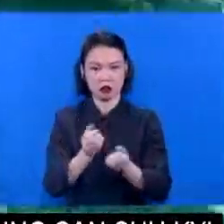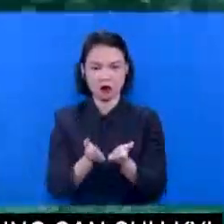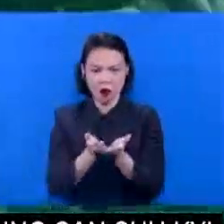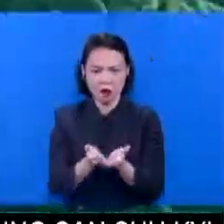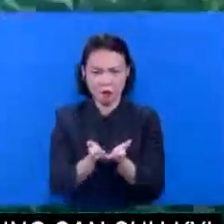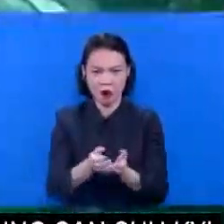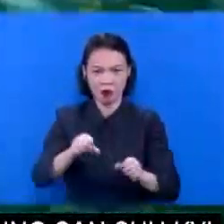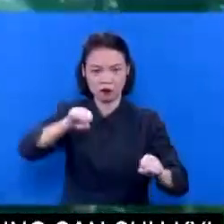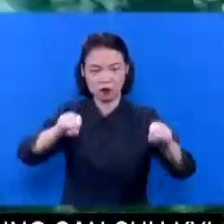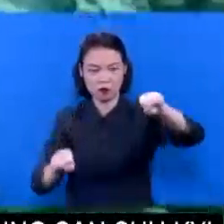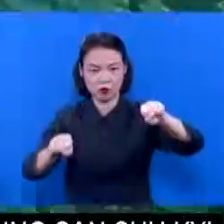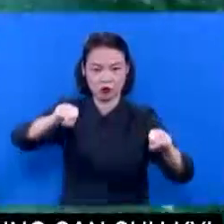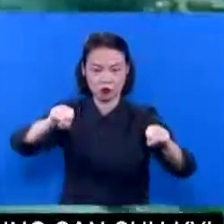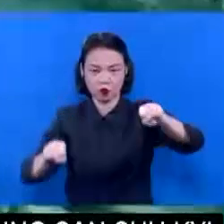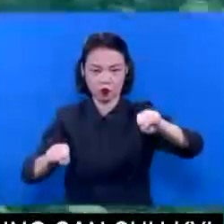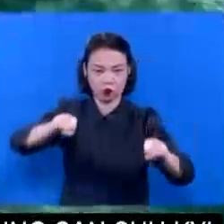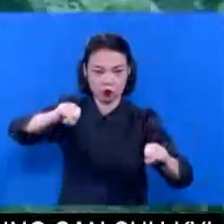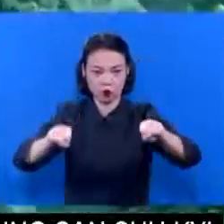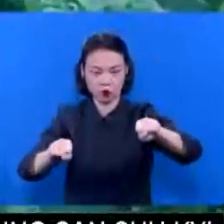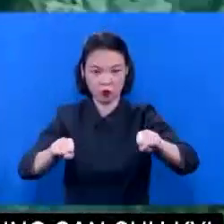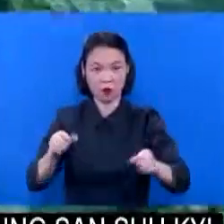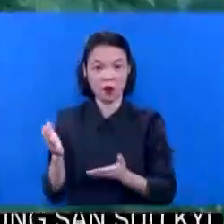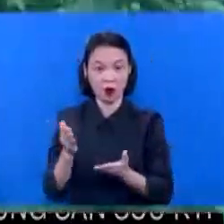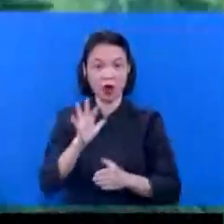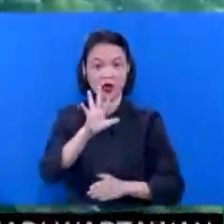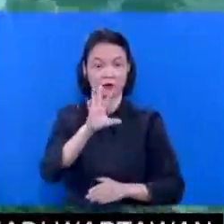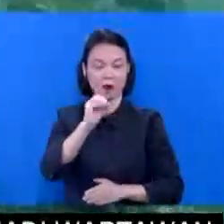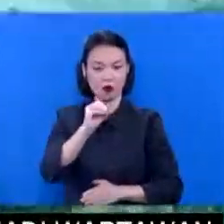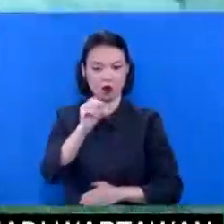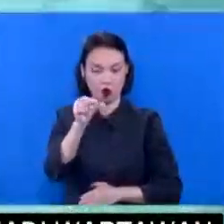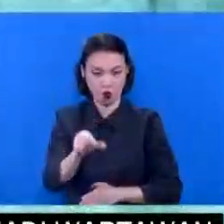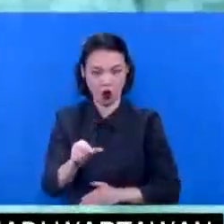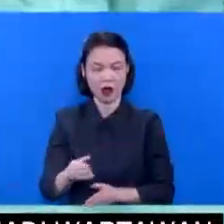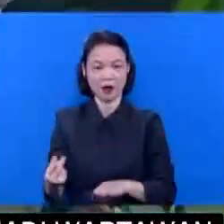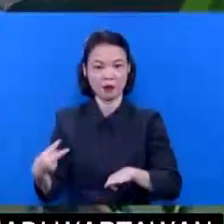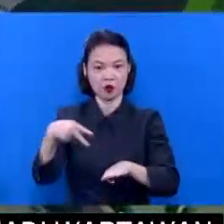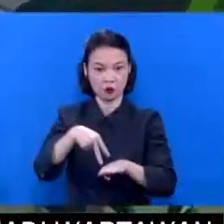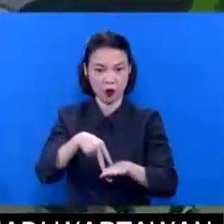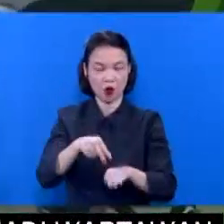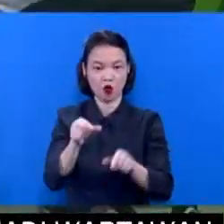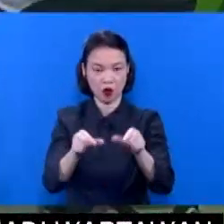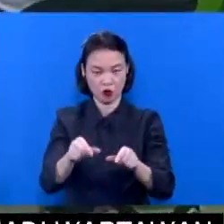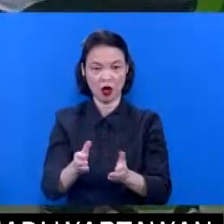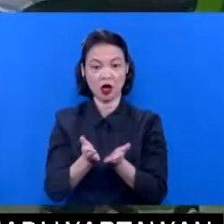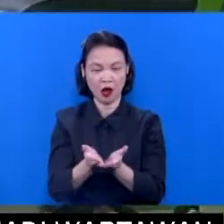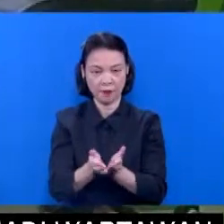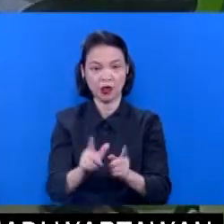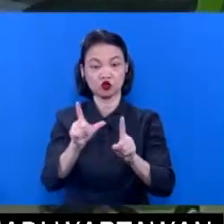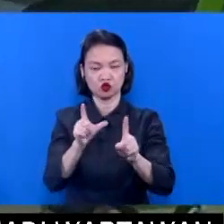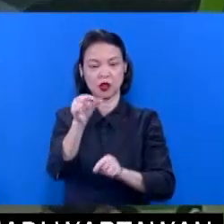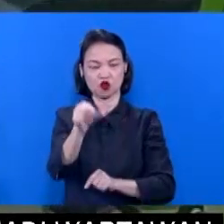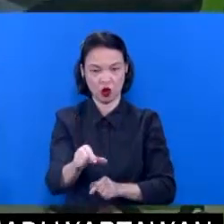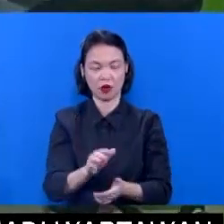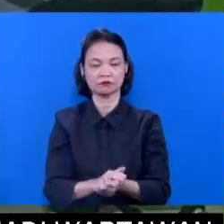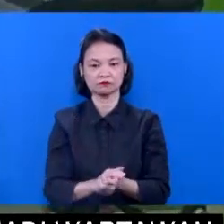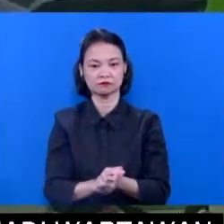dinakodai Kapten Andi Sabri itu membawa 50 penumpang dengan kru kapal sebanyak 17 orang. Kapal melayani rute pelayaran